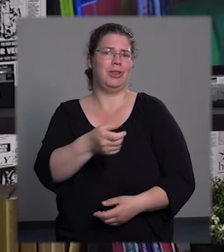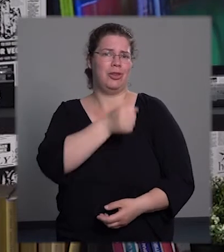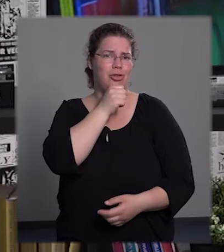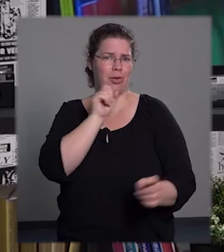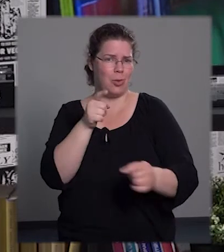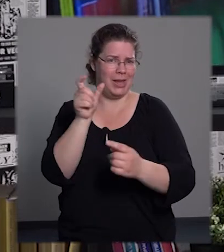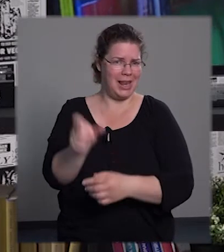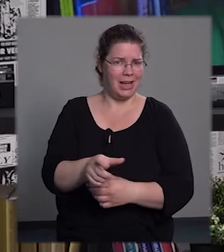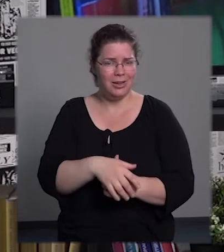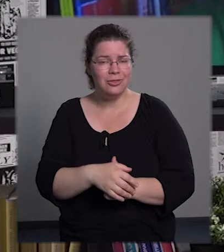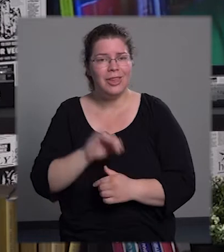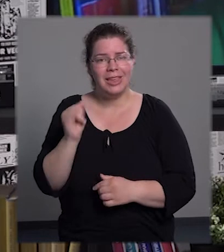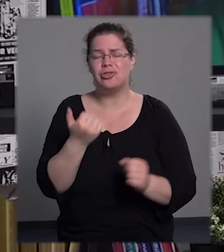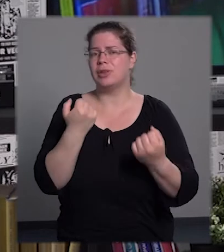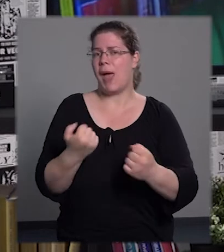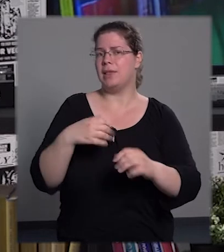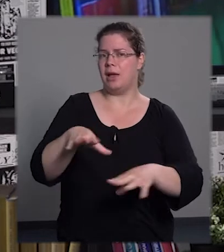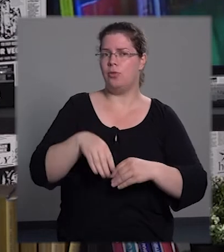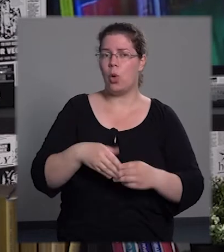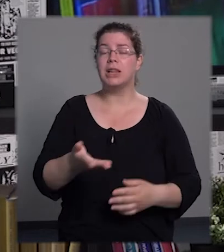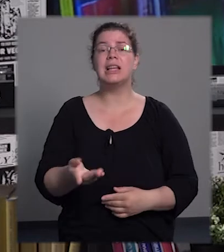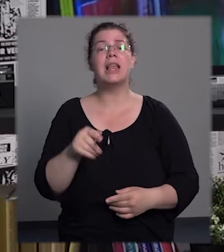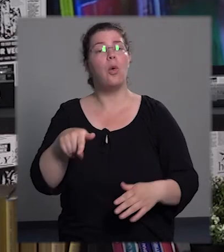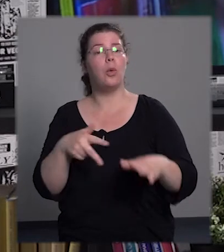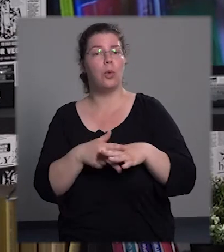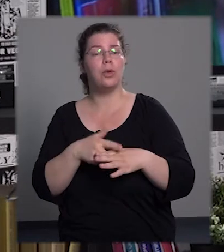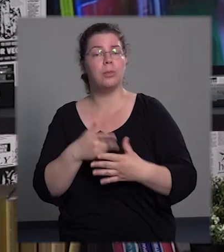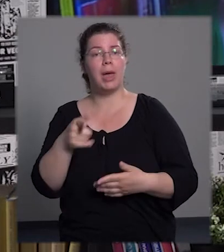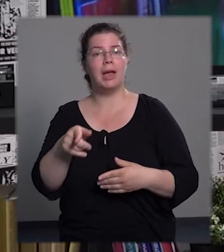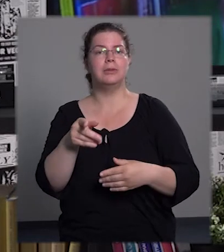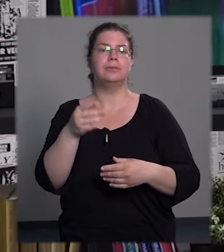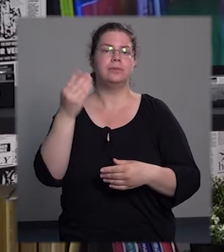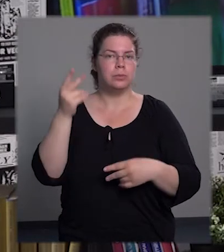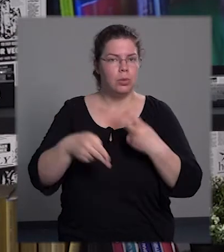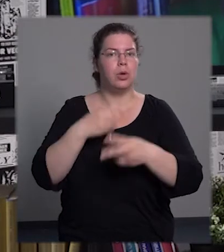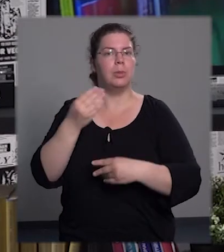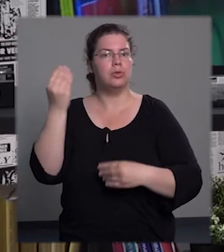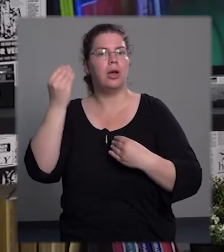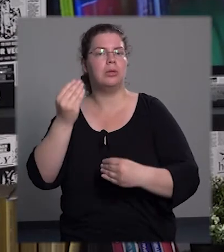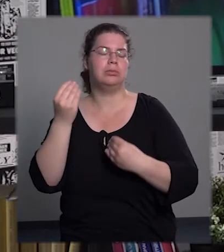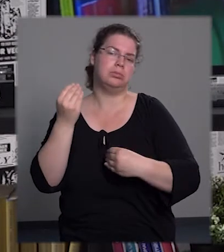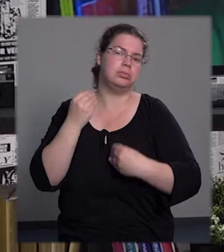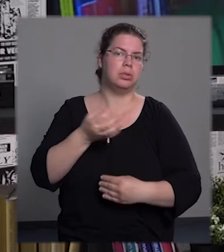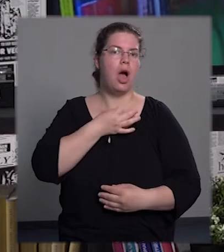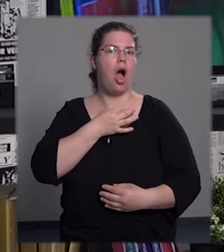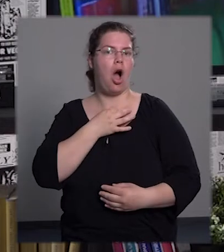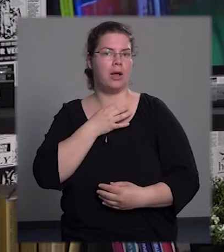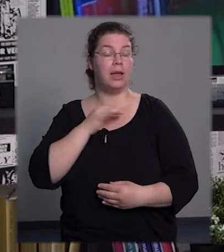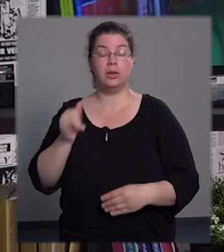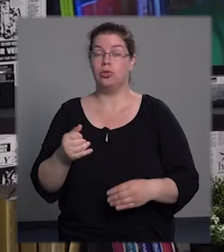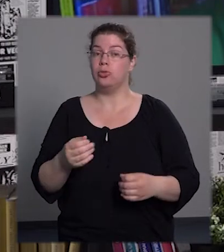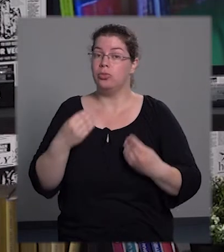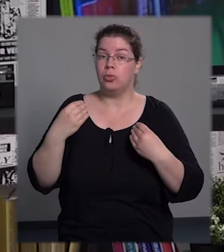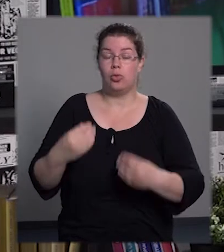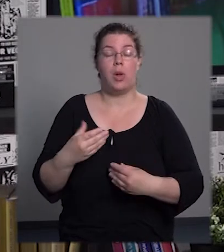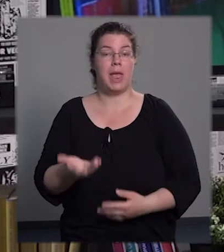és nehezen fogadták el, de aztán ő közben képeztette folyamatosan a hangját, tehát ő egy nagyon csodálatos opera énekesnő